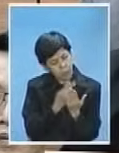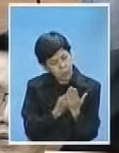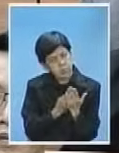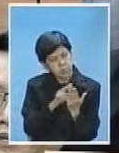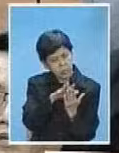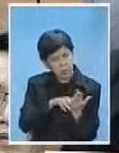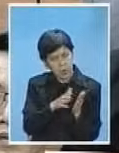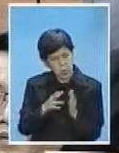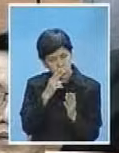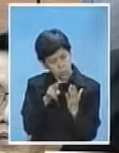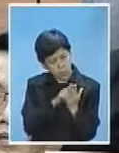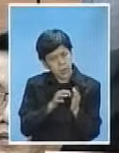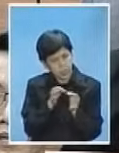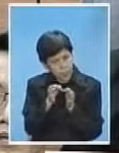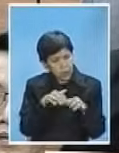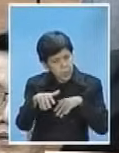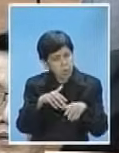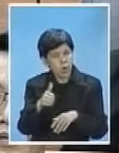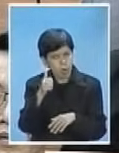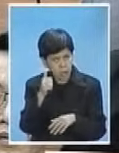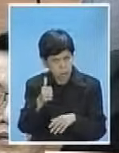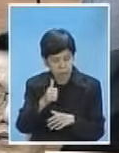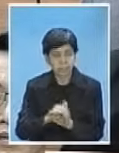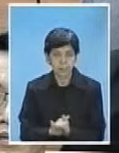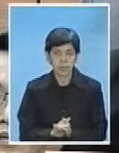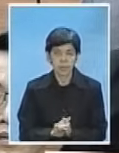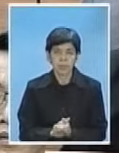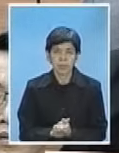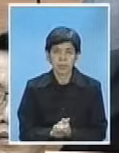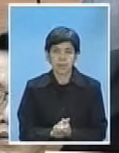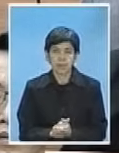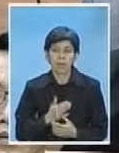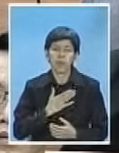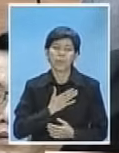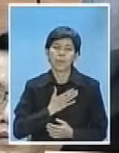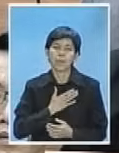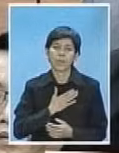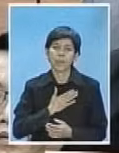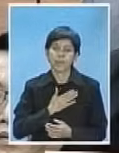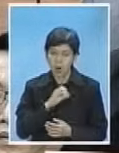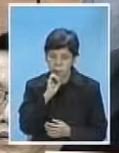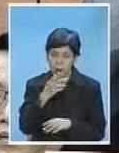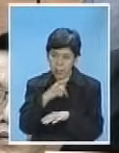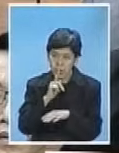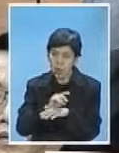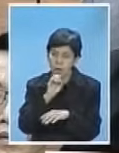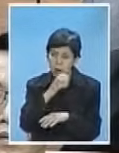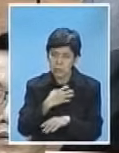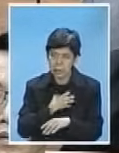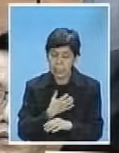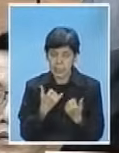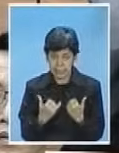ายเพื่อเราจะได้ไปชี้แจงกับประชาชนได้นะครับนอกจากนั้นผมขออนุญาตท่านประธานอีกเรื่องเดียวครับความจ